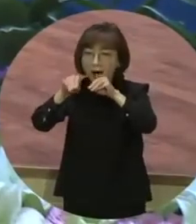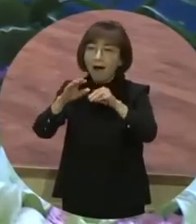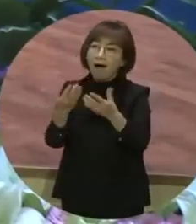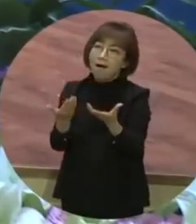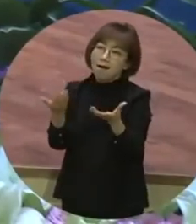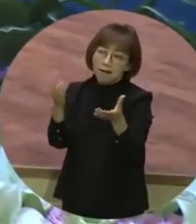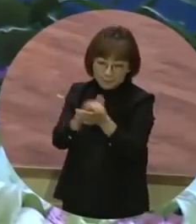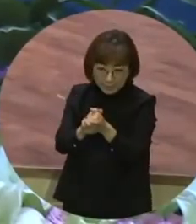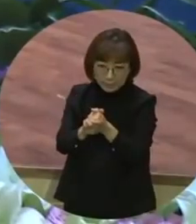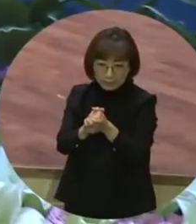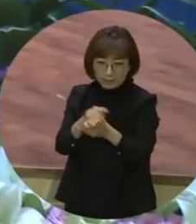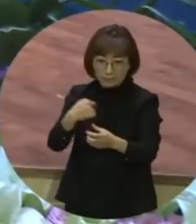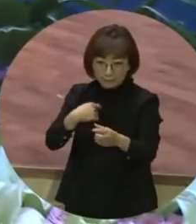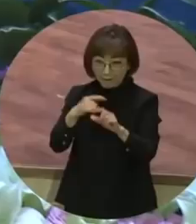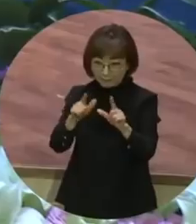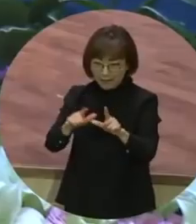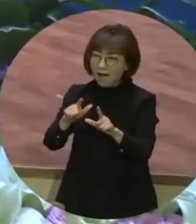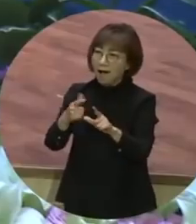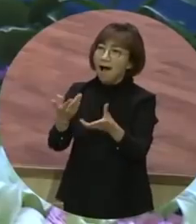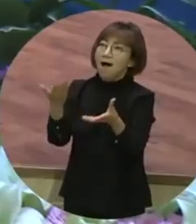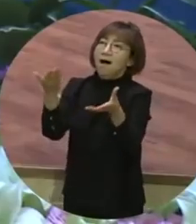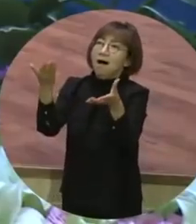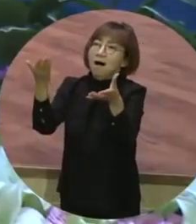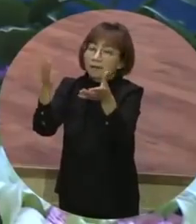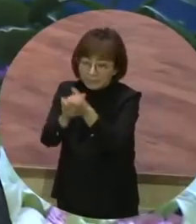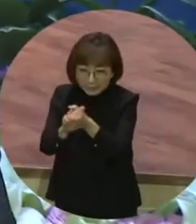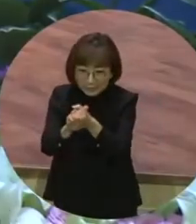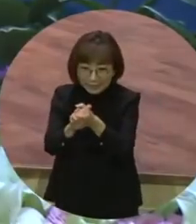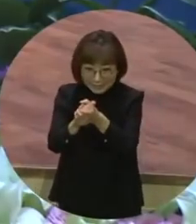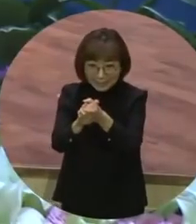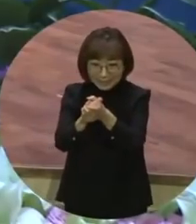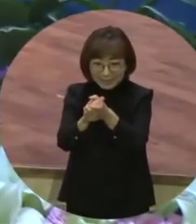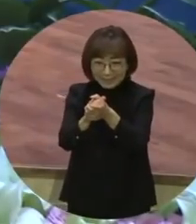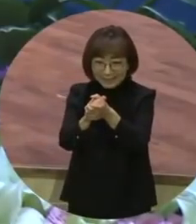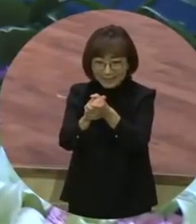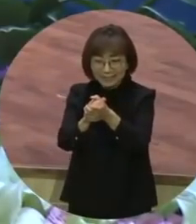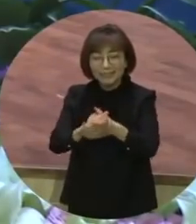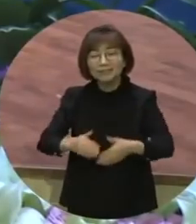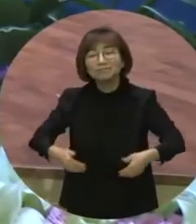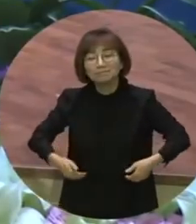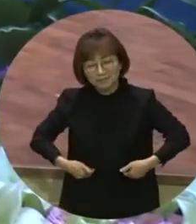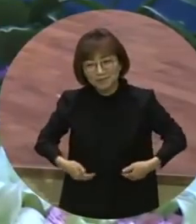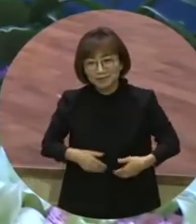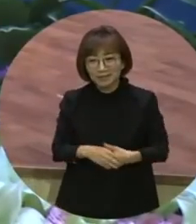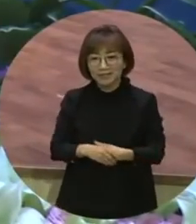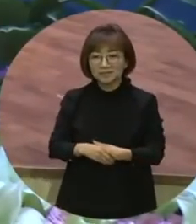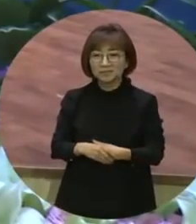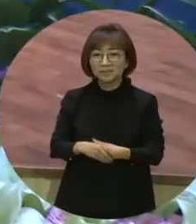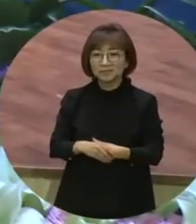말씀대로. 아멘. 말씀대로 되어지지 않으면 어떻게요?